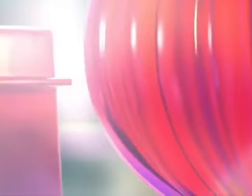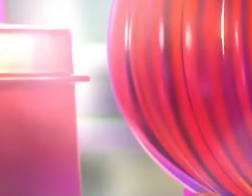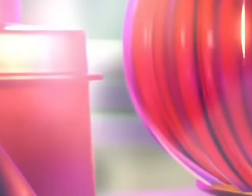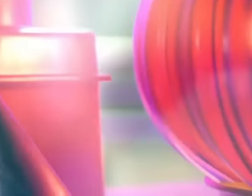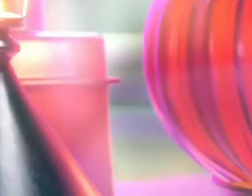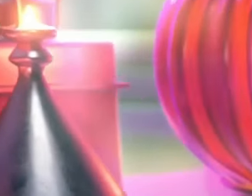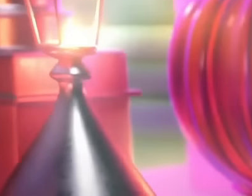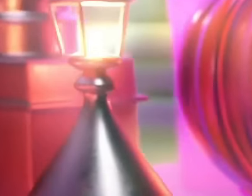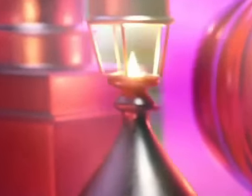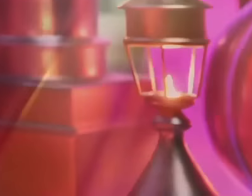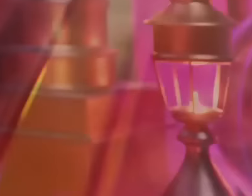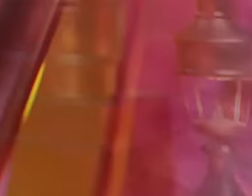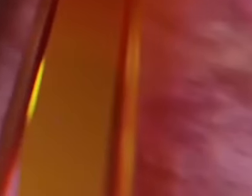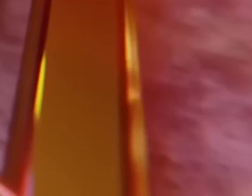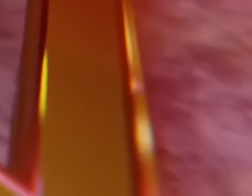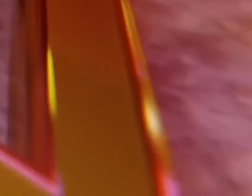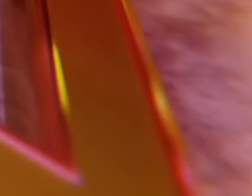حجتين